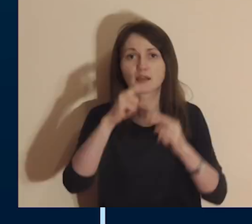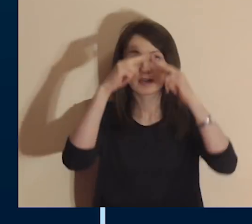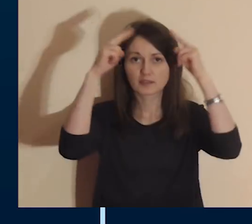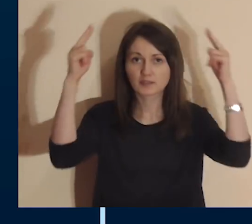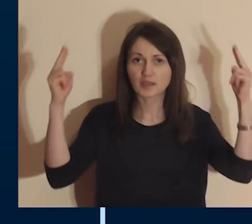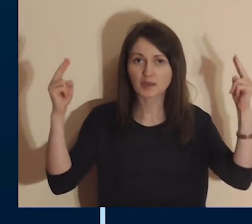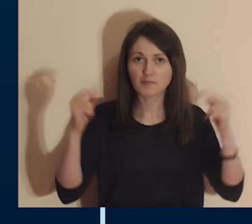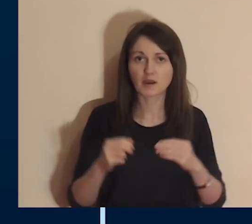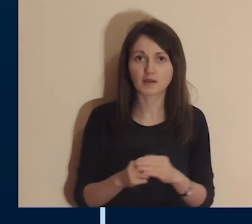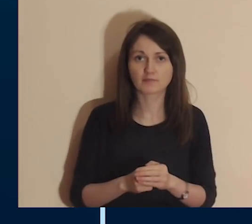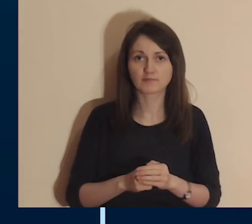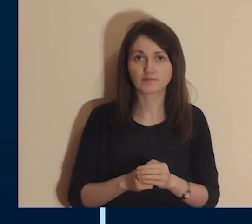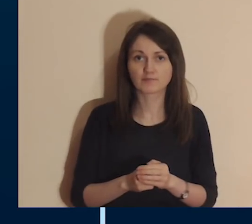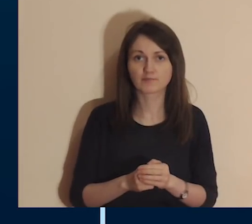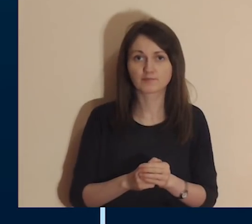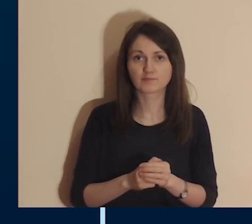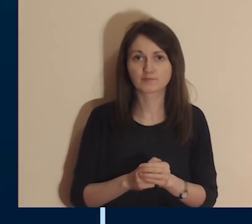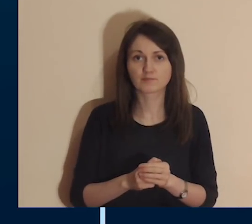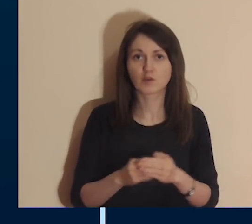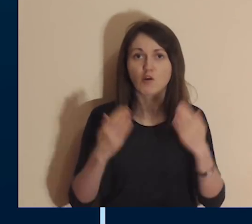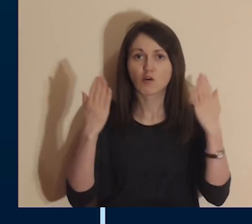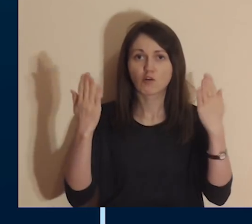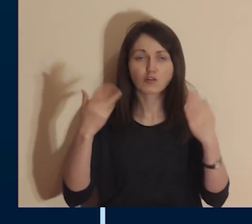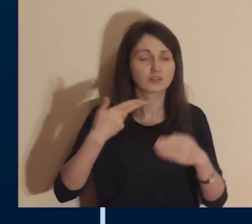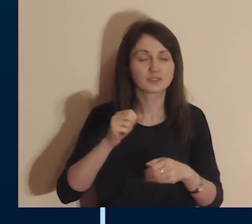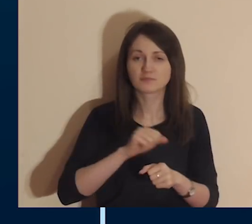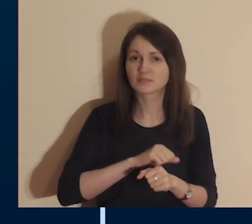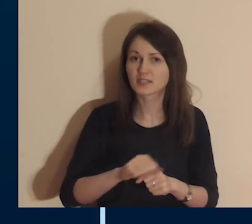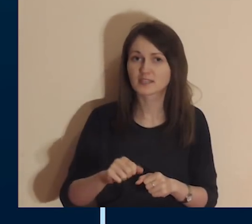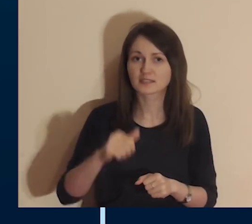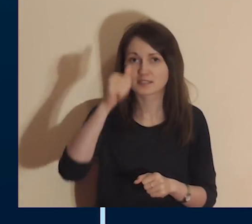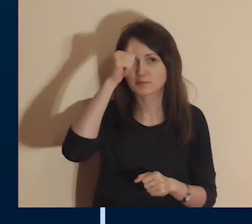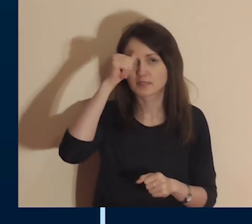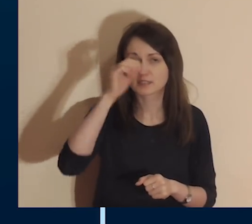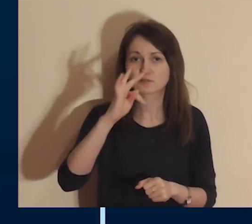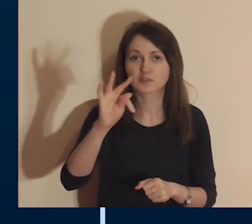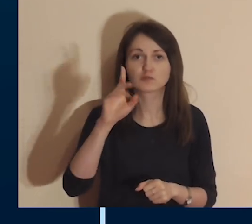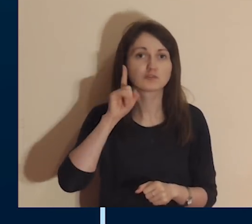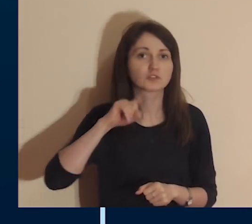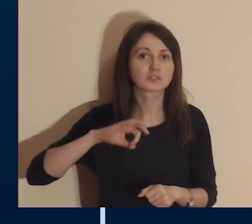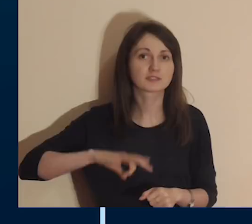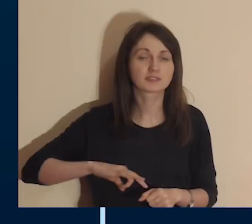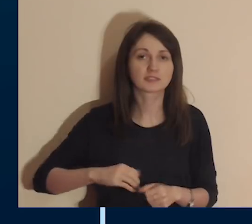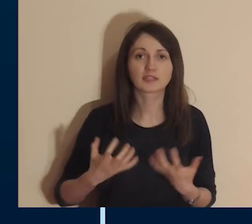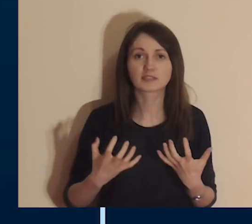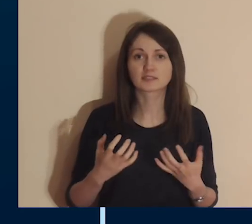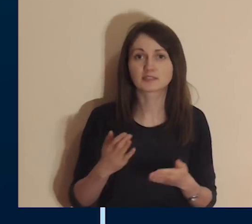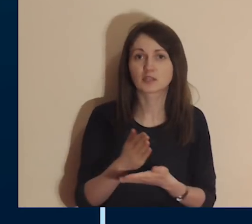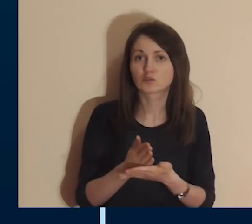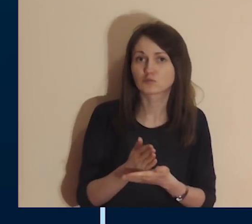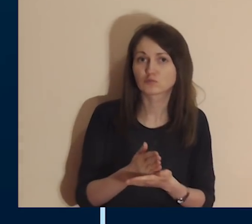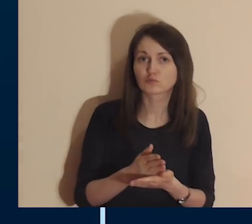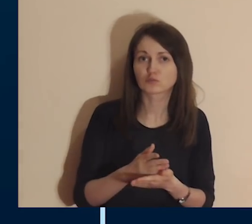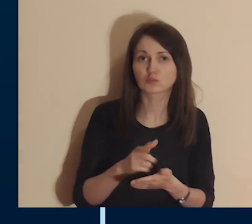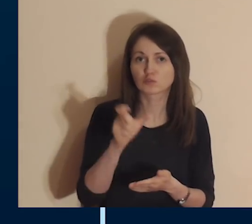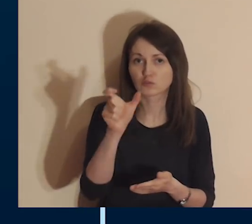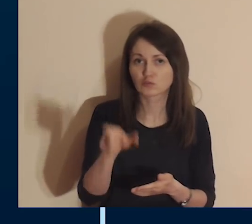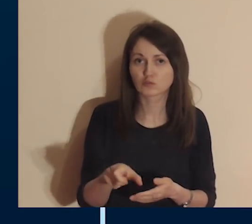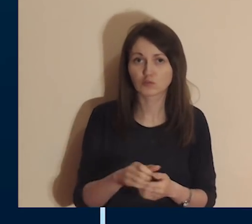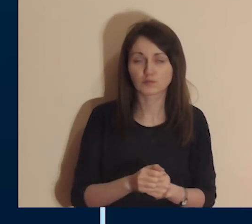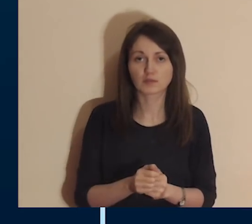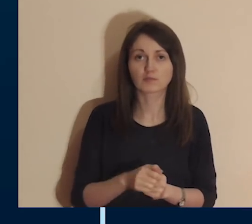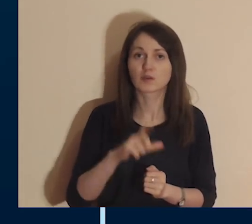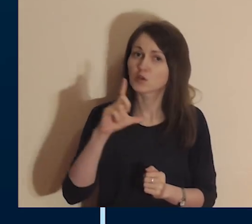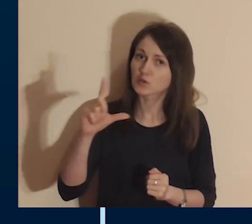ciebie. Już nie jestem godzien nazywać się twoim synem. Uczyń mnie choćby jednym z twoich